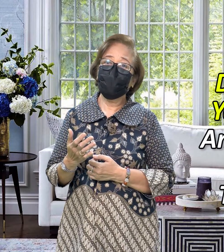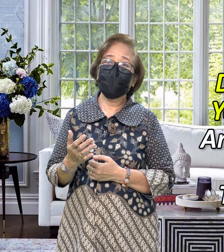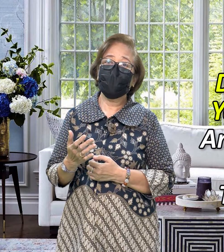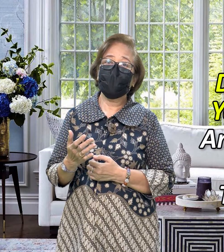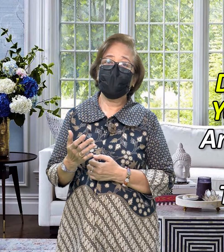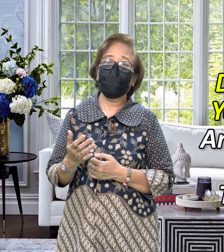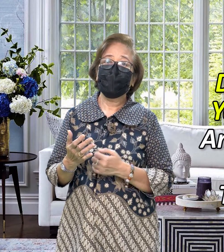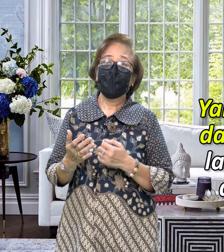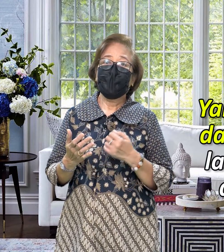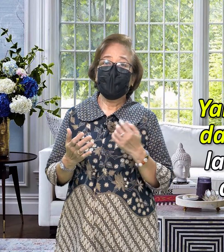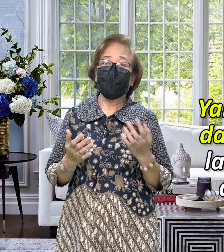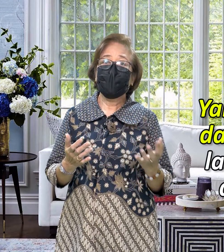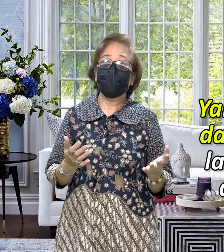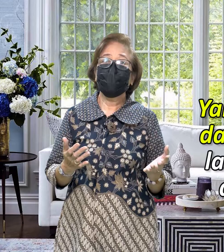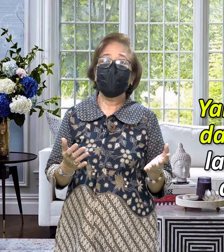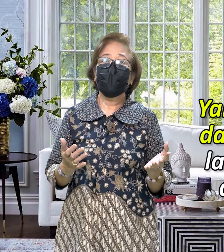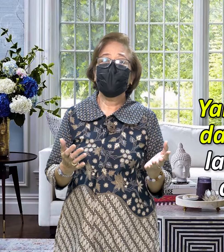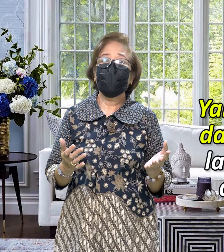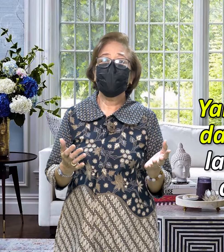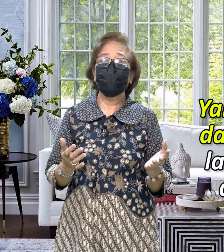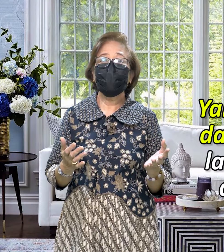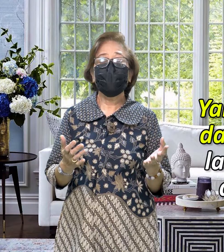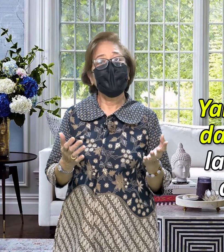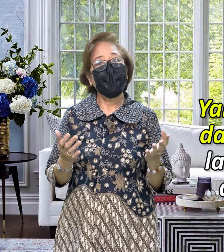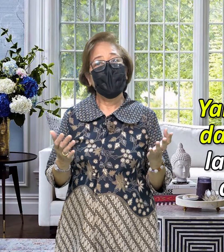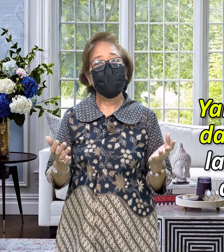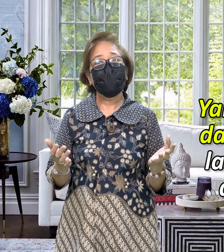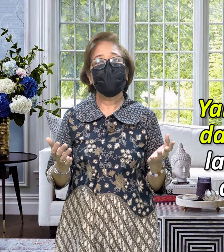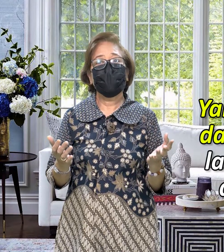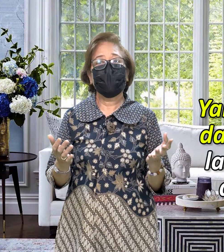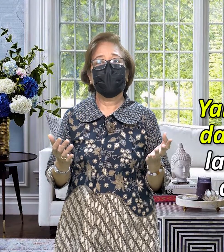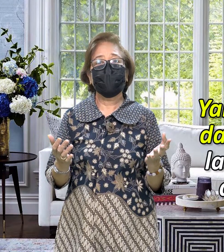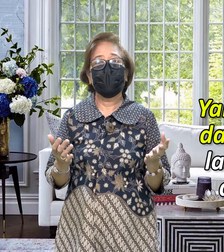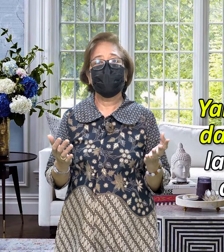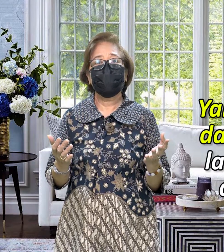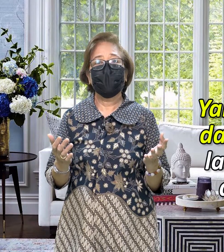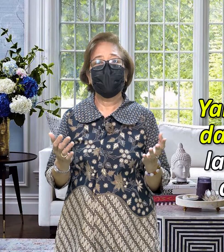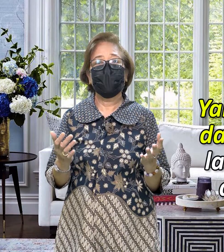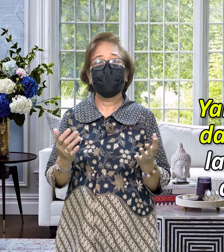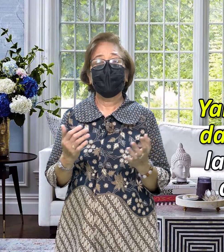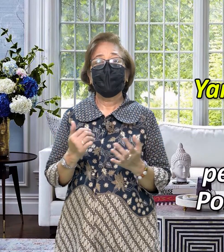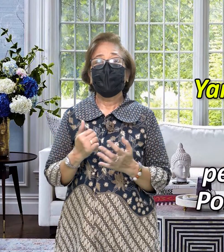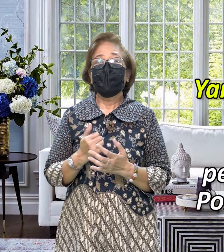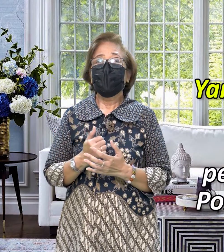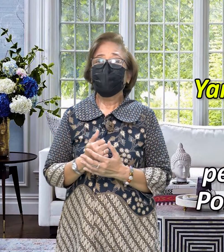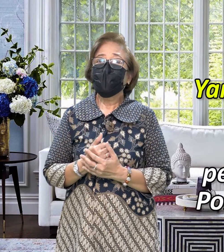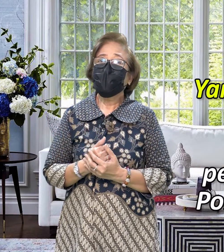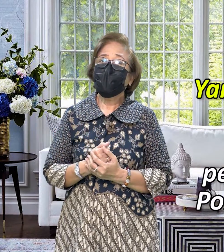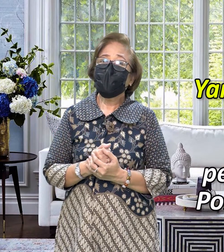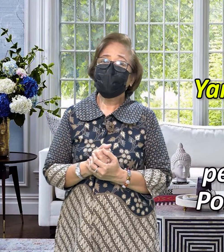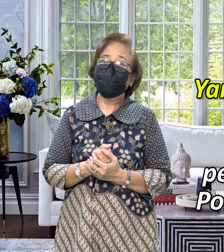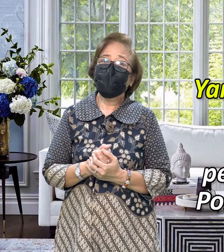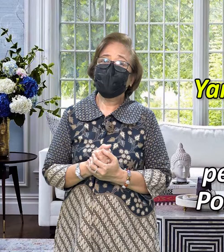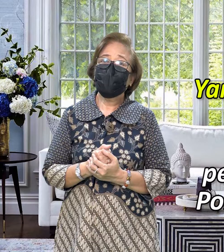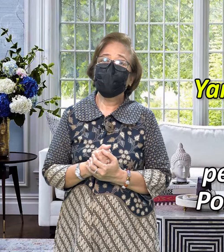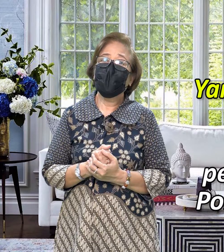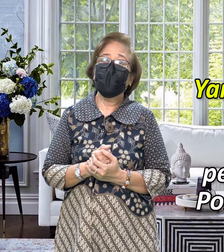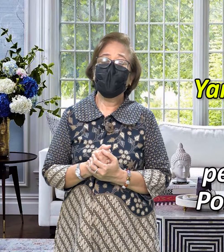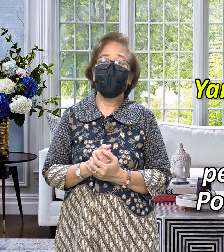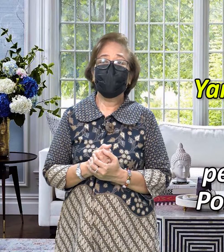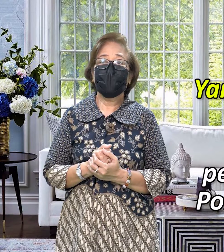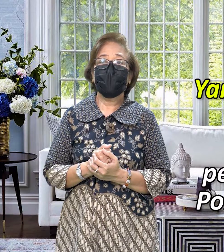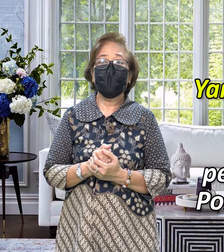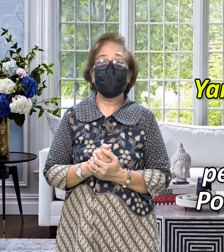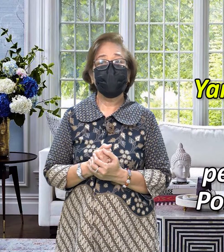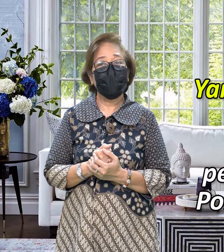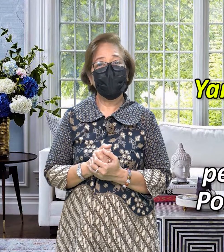tunggal Tuhan kita, yang dikandung dari Roh Kudus, lahir dari anak dara Maria, yang menderita sengsara di